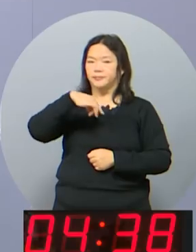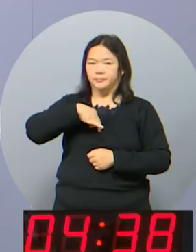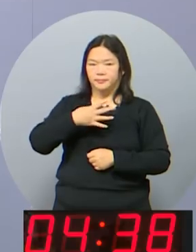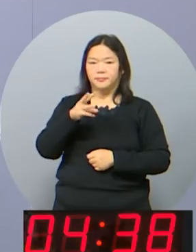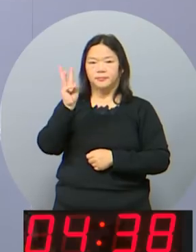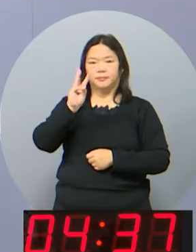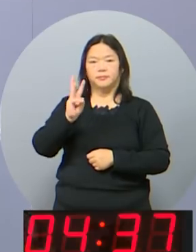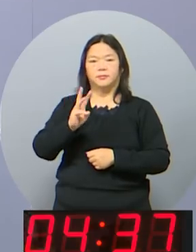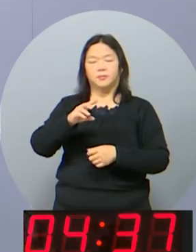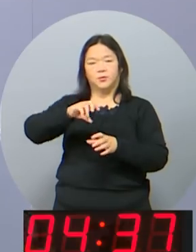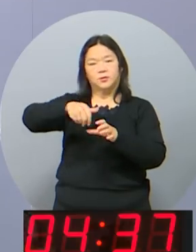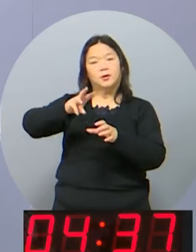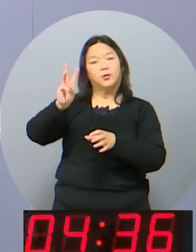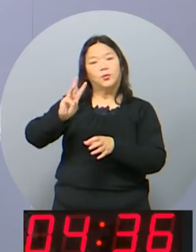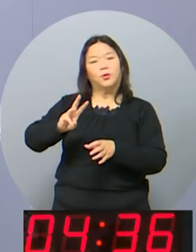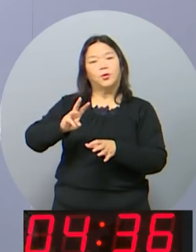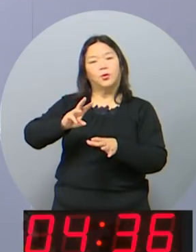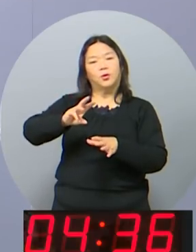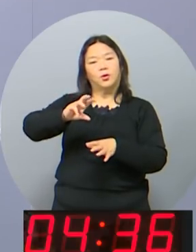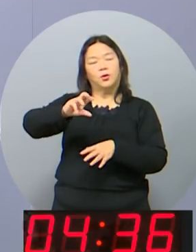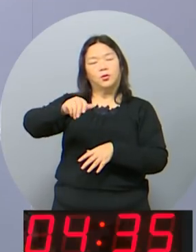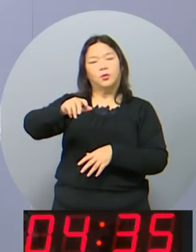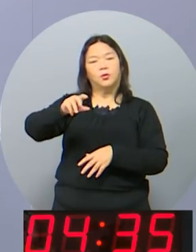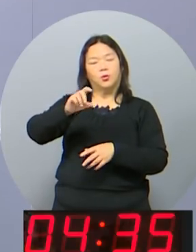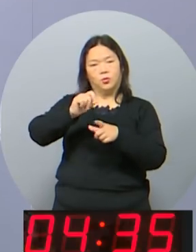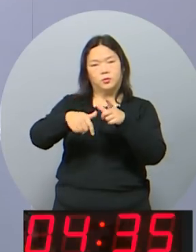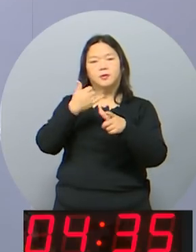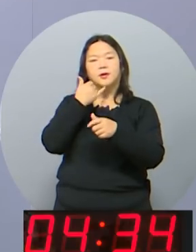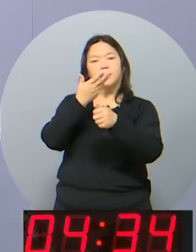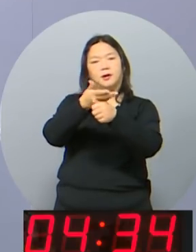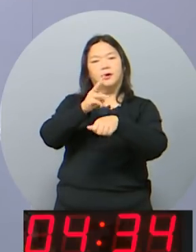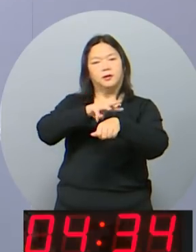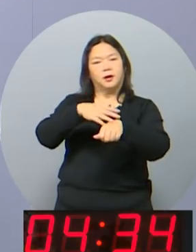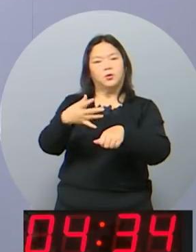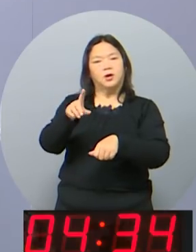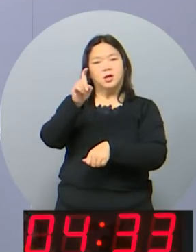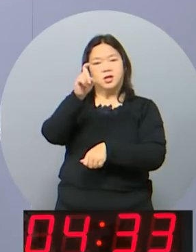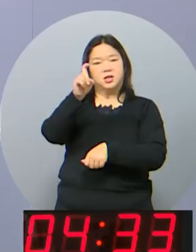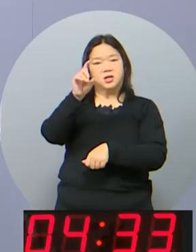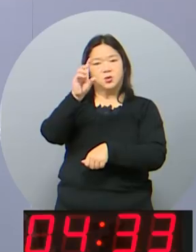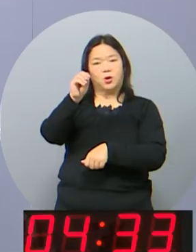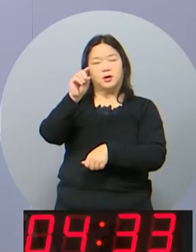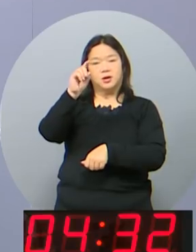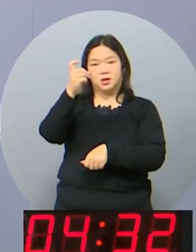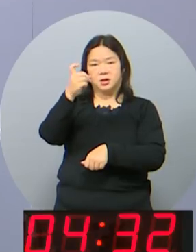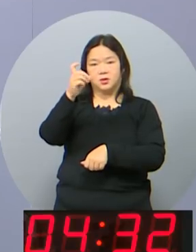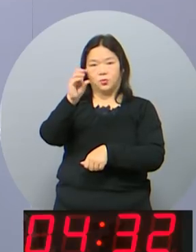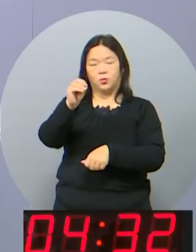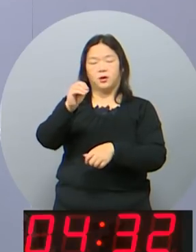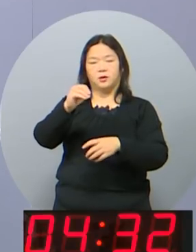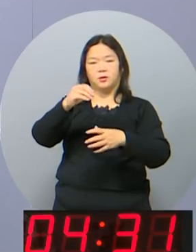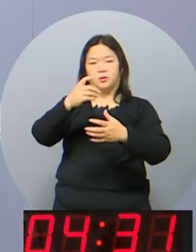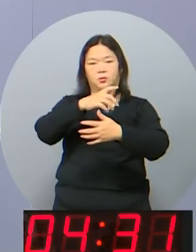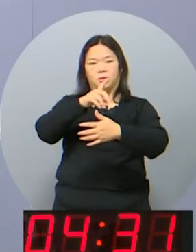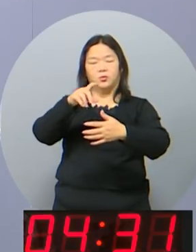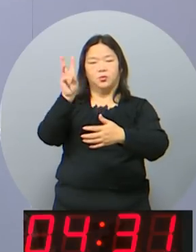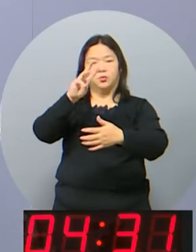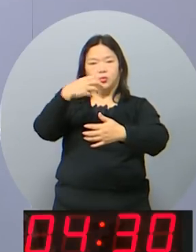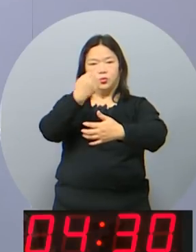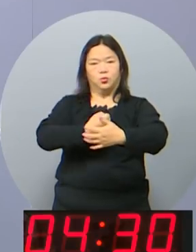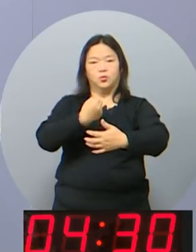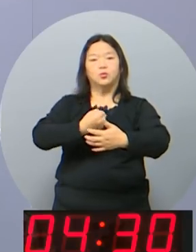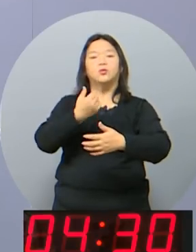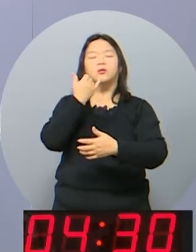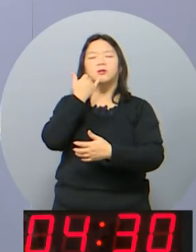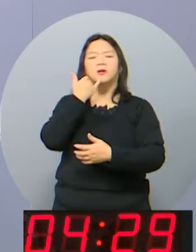公司能够给予我们淡水10万吨的自来水蓄水池的一个经费，不